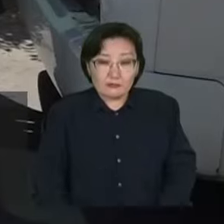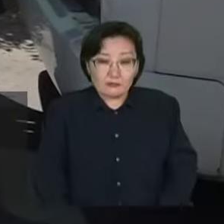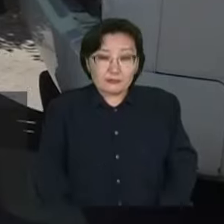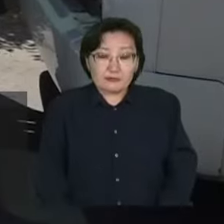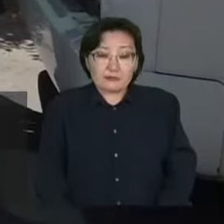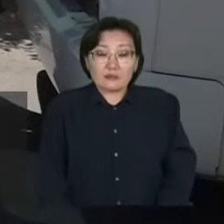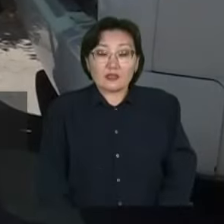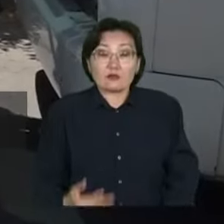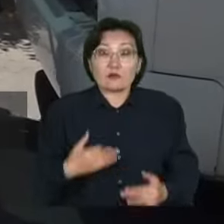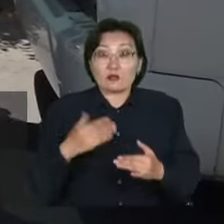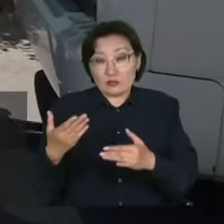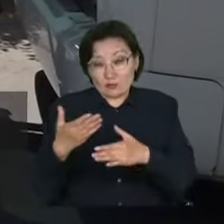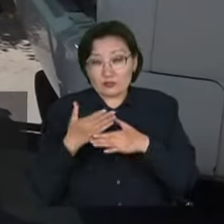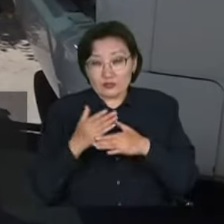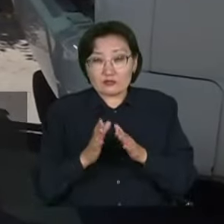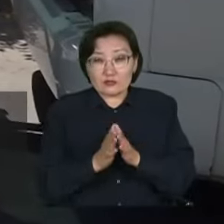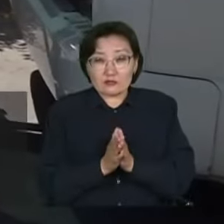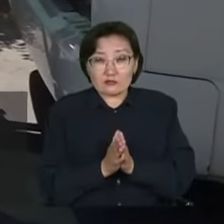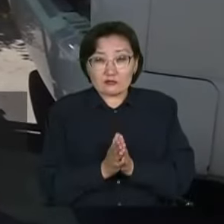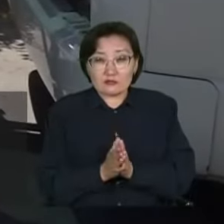Ағай, маған көмектесіп жүресің бе?